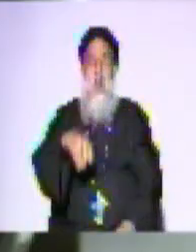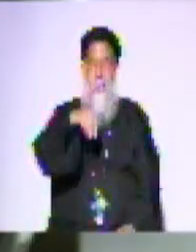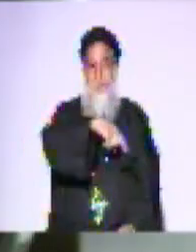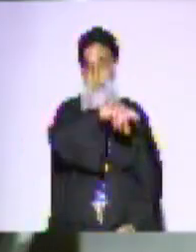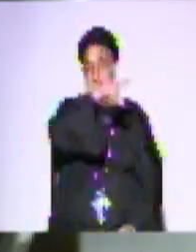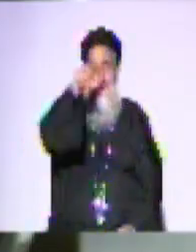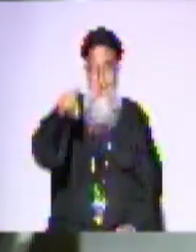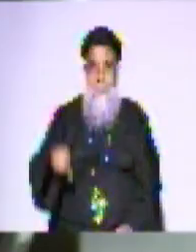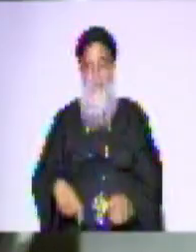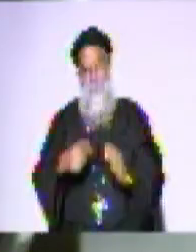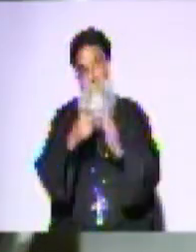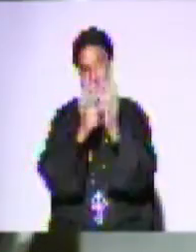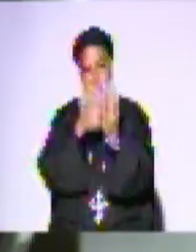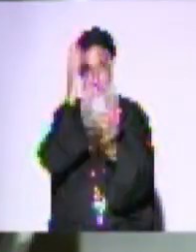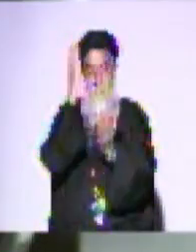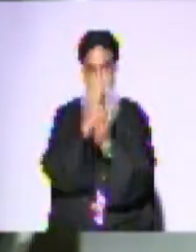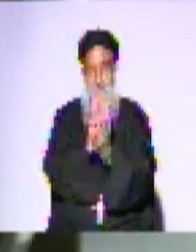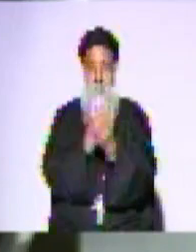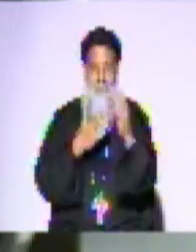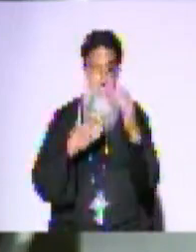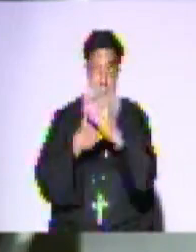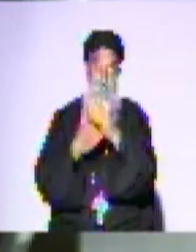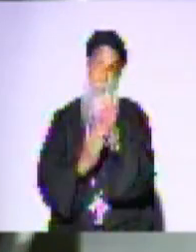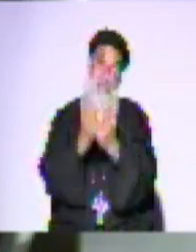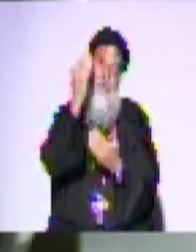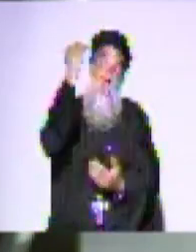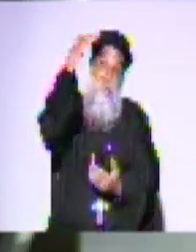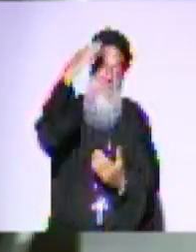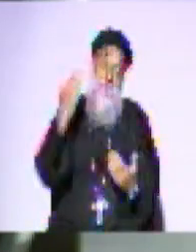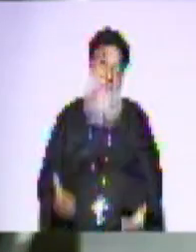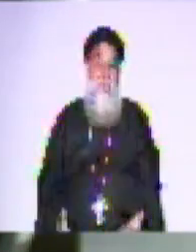أساس العطية الجديدة في العهد الجديد